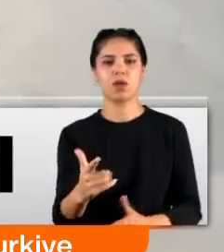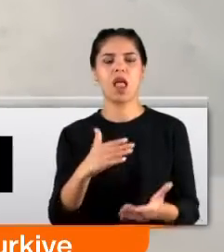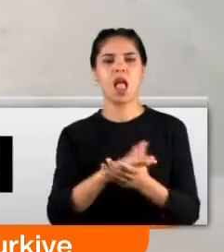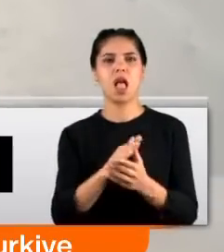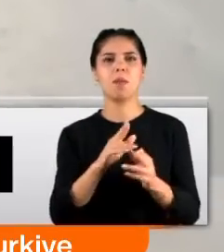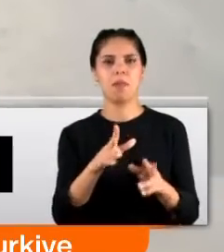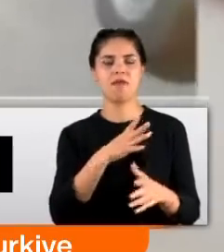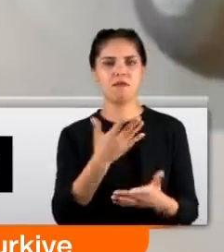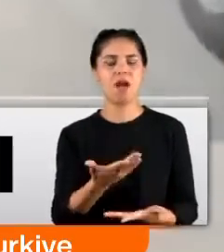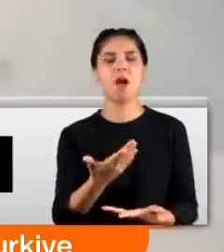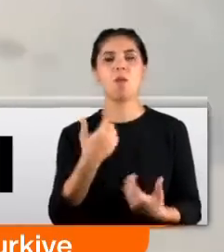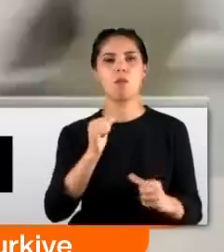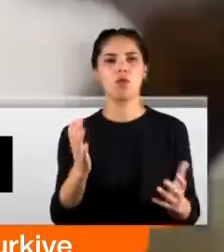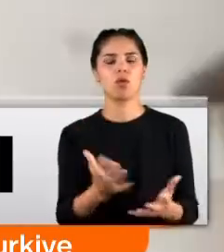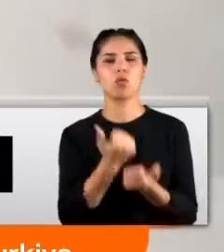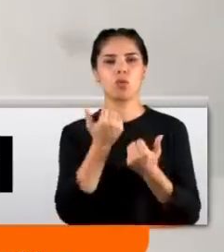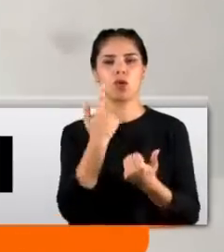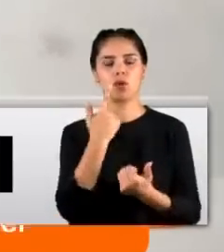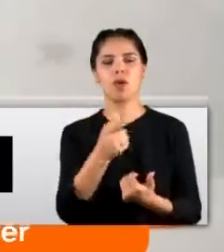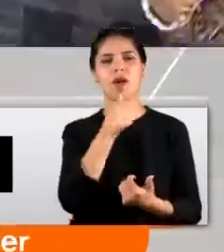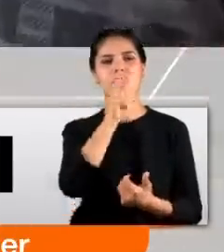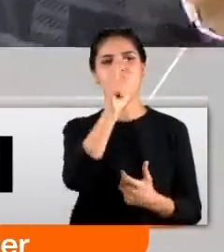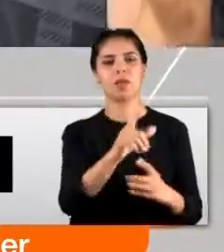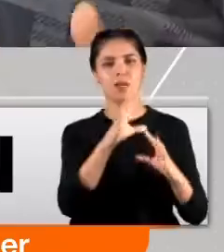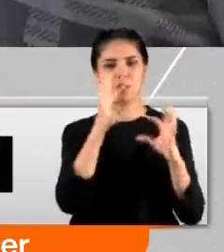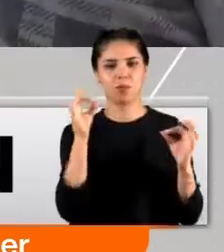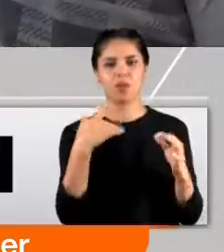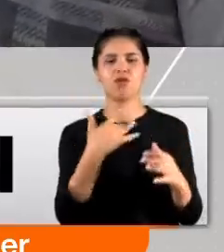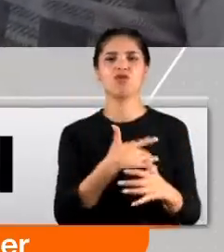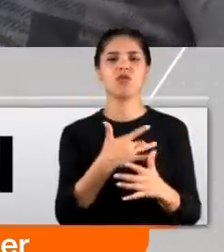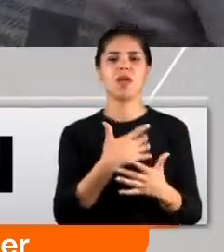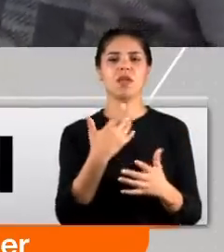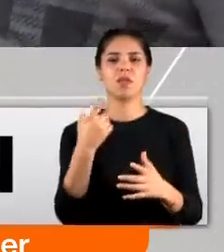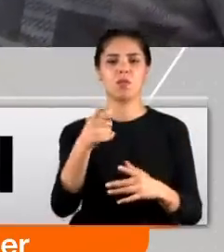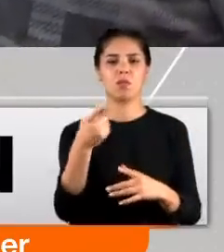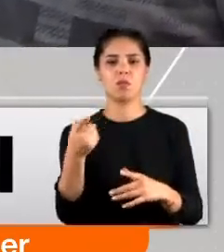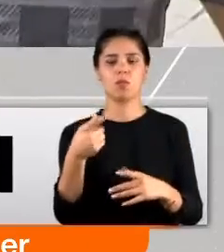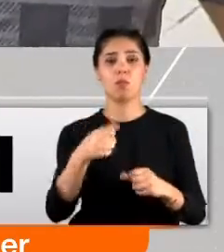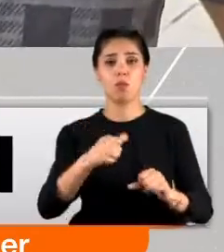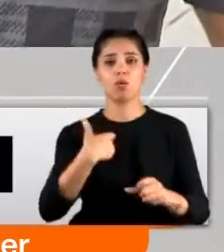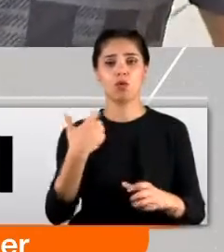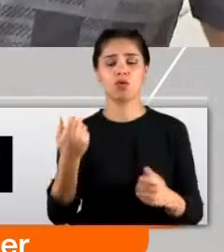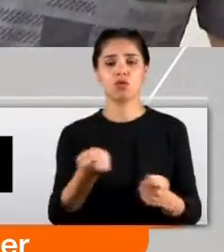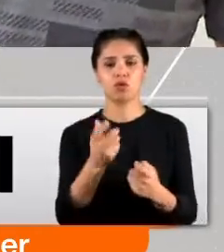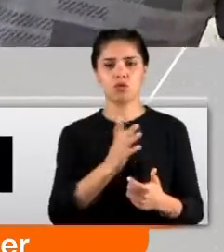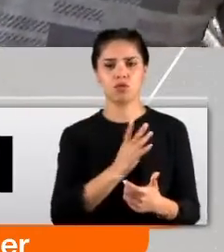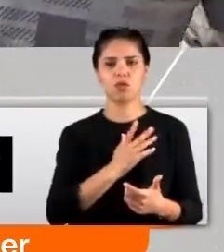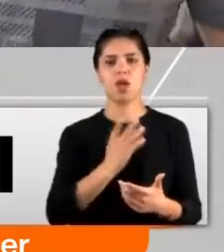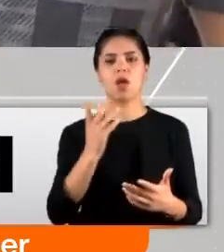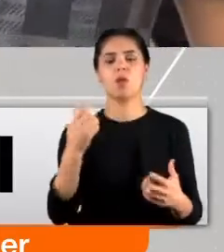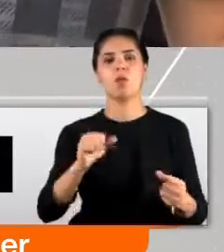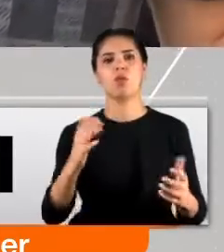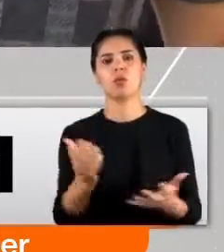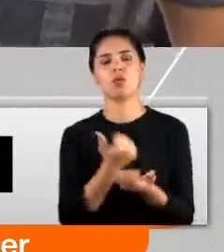incinmişti ama motorunu kurtarabildiği için çok mutluydu. Canman gitsin, ben zaten motor çalışırken kendimi attım üstüne. Ne olursa olsun motosikleti